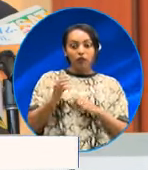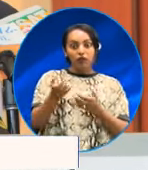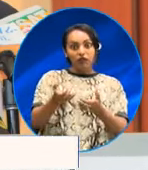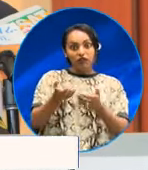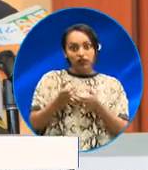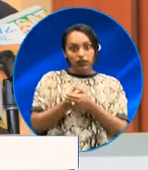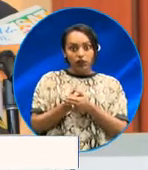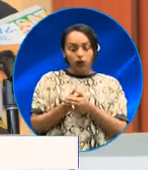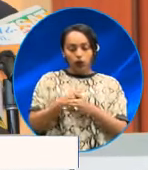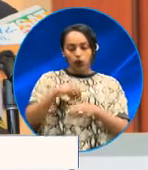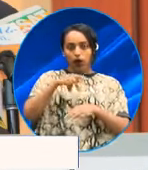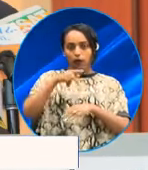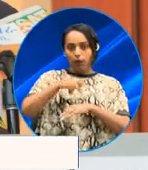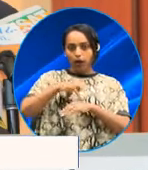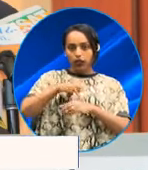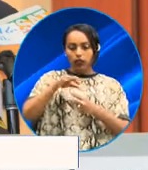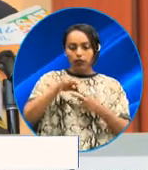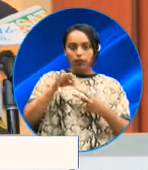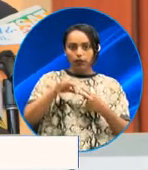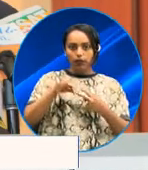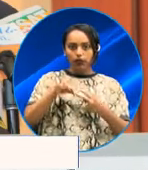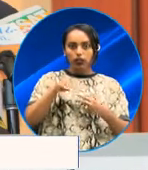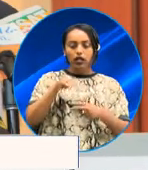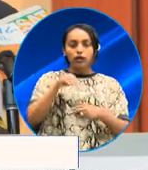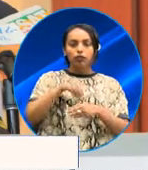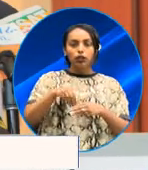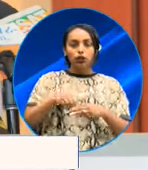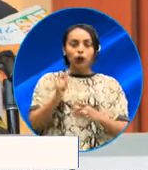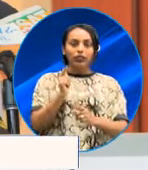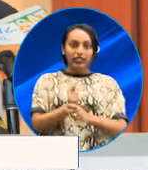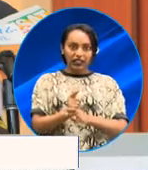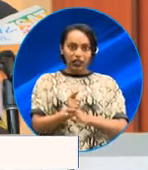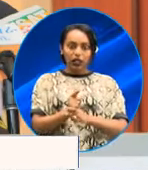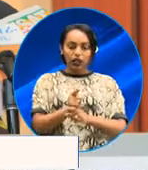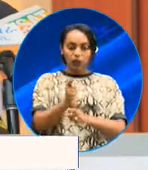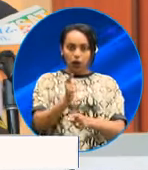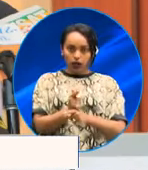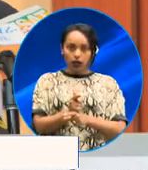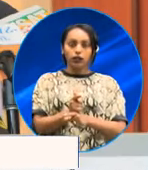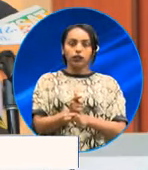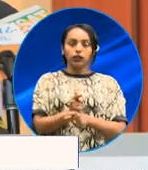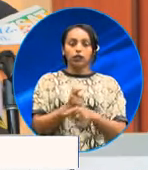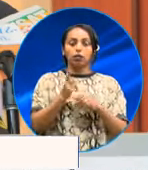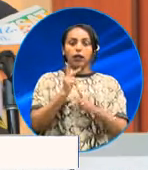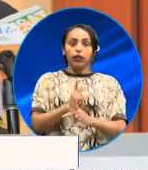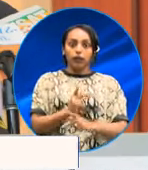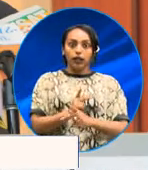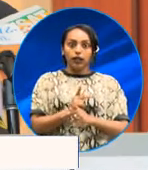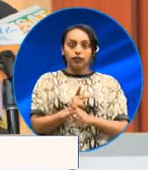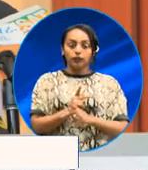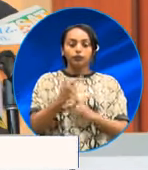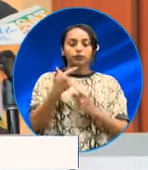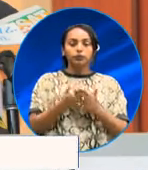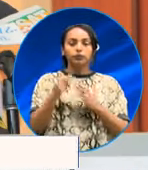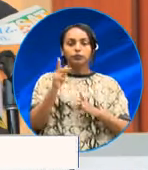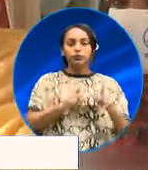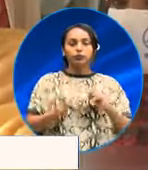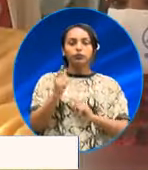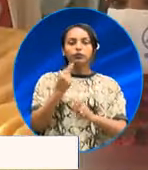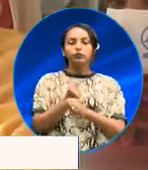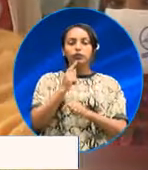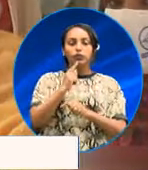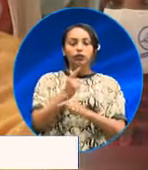የሚፈልገውን ፓርቲ መምረጥ የምርጫውን ትክክለኛነት ማረጋገጥ መጠበቅ ይሄ የህዝቡ ተግባር